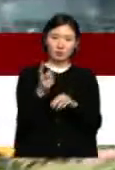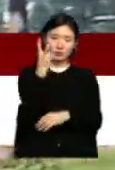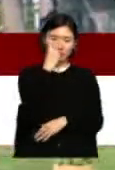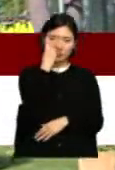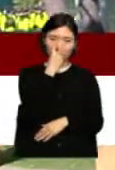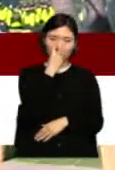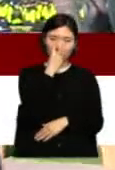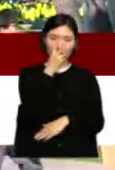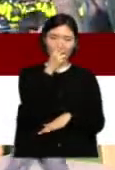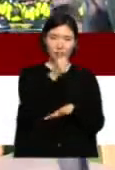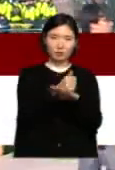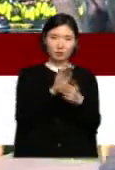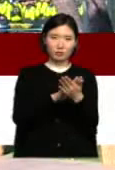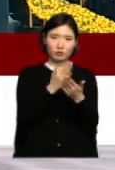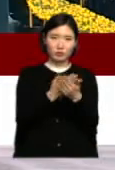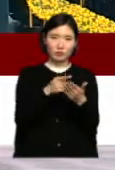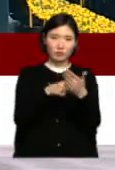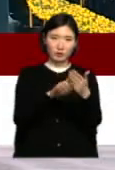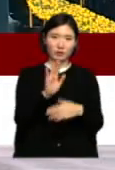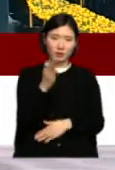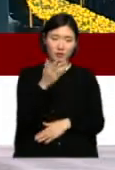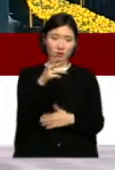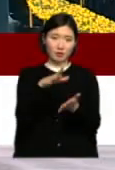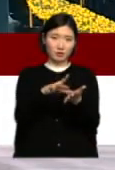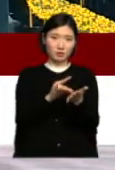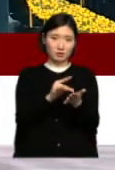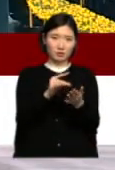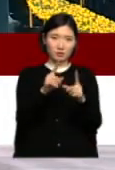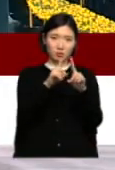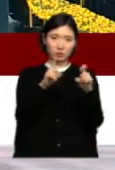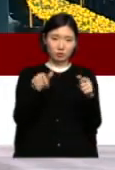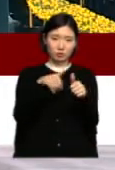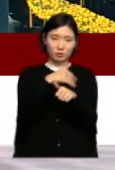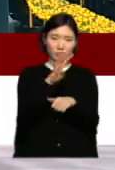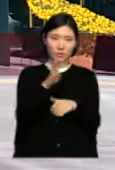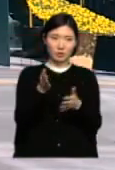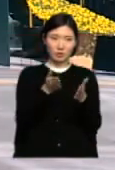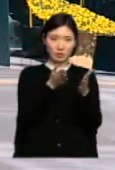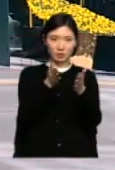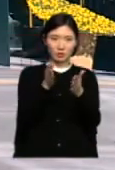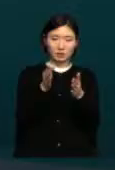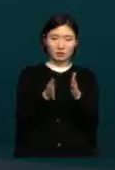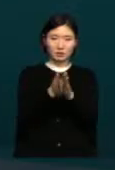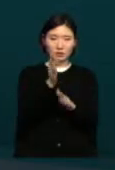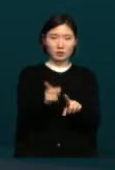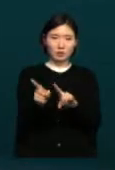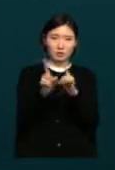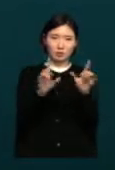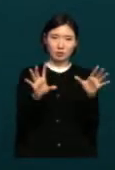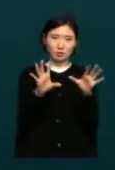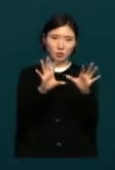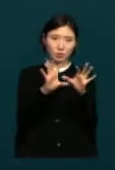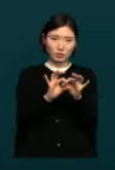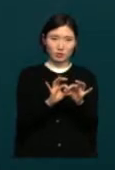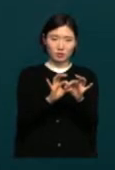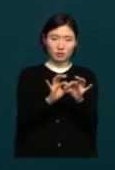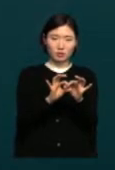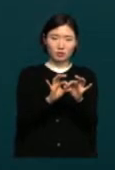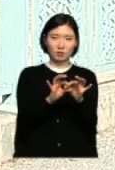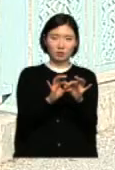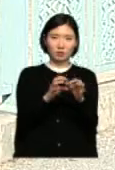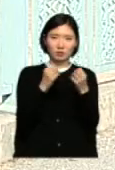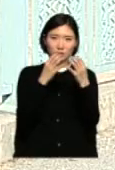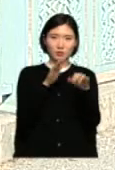결과 수정 가결됐습니다. 핵심은 창덕궁 주변 4개 길 재생을 통해 새로운 도시재생의 패러다임을 마련하는